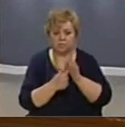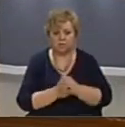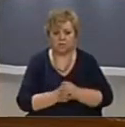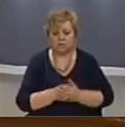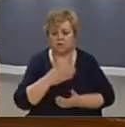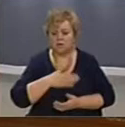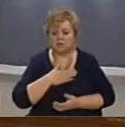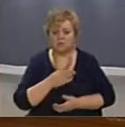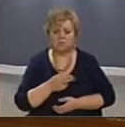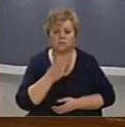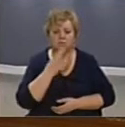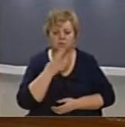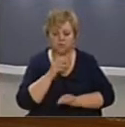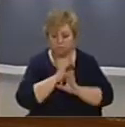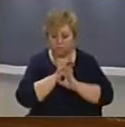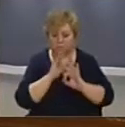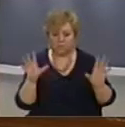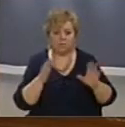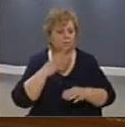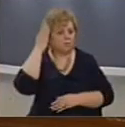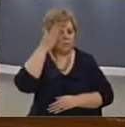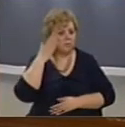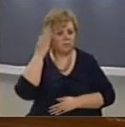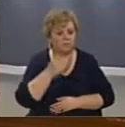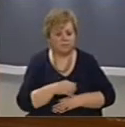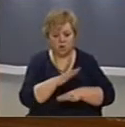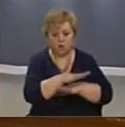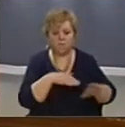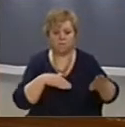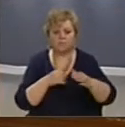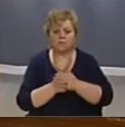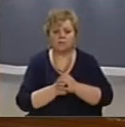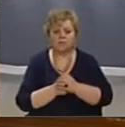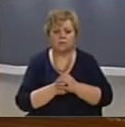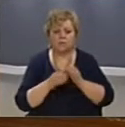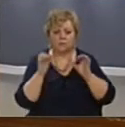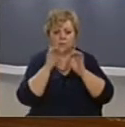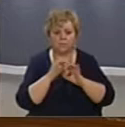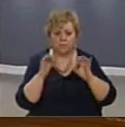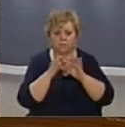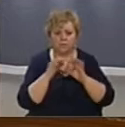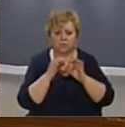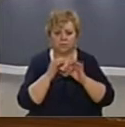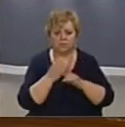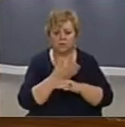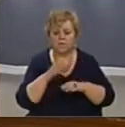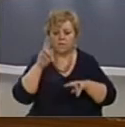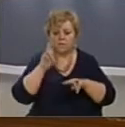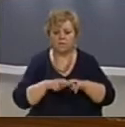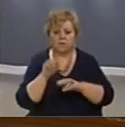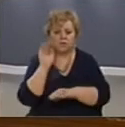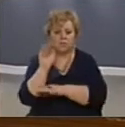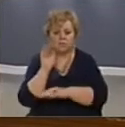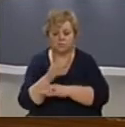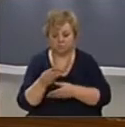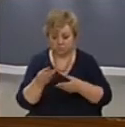pas dëshirë që asnjëherë në të ardhmen këtij kuvendi mos më ndodh që mos më u votu një raport pune dhe me